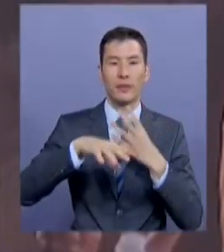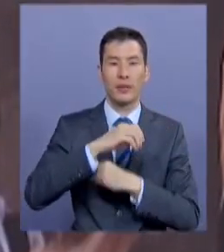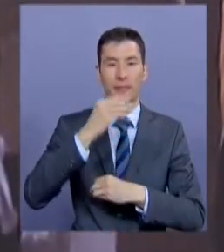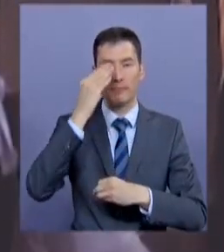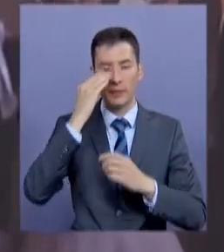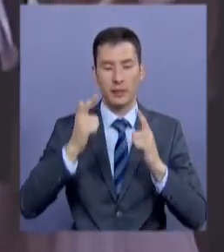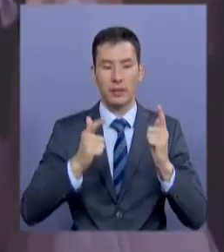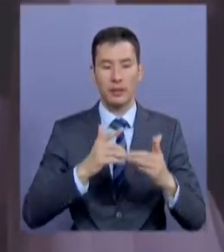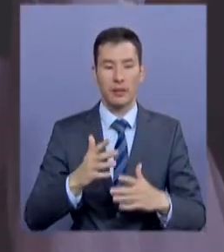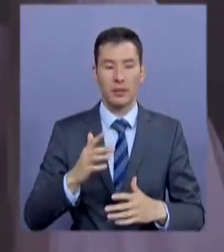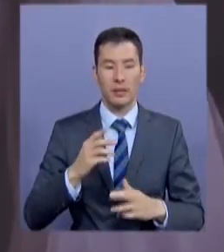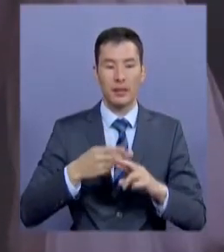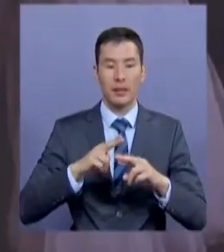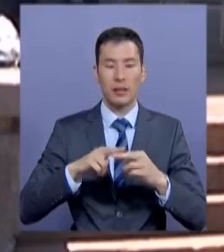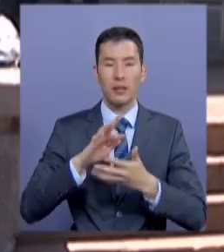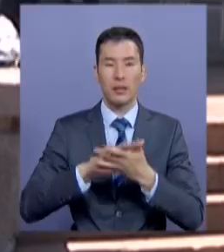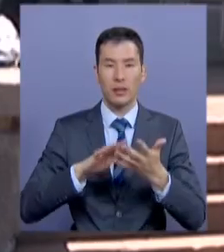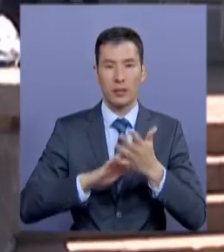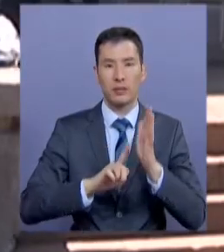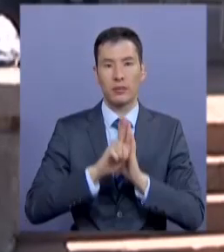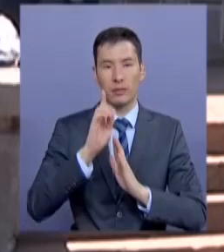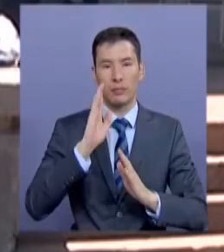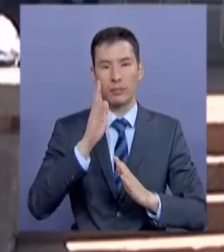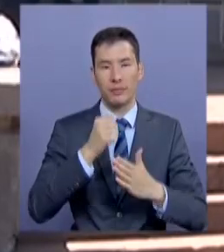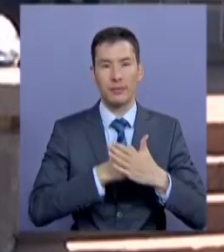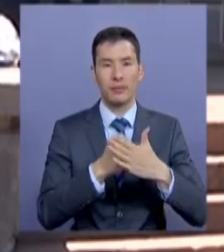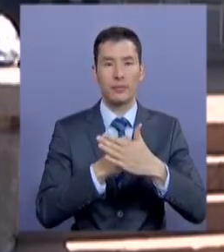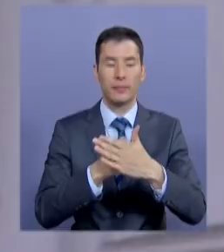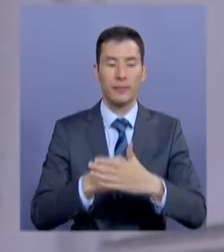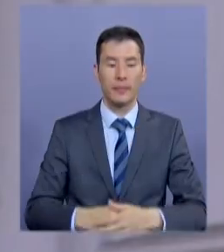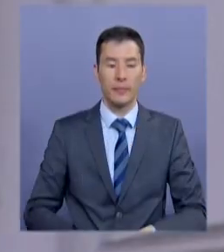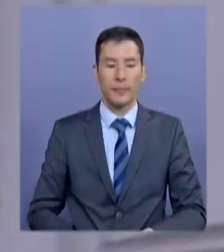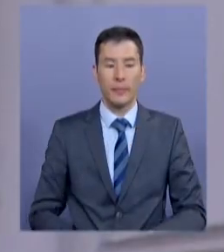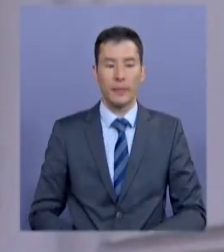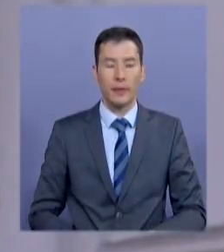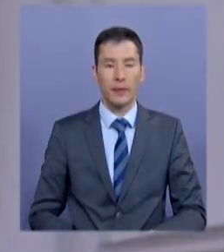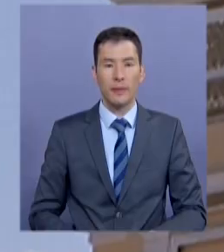келіспейміз дейді. Енді олар бұл мәселеге заң органдарын араластыруды көздеп отыр. Демек,